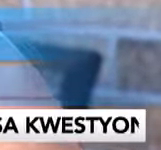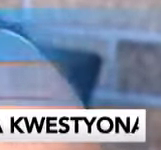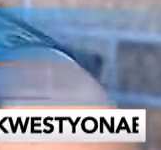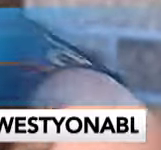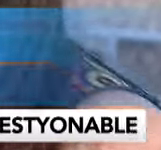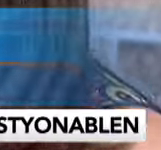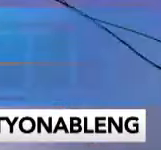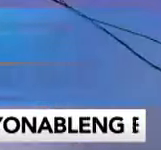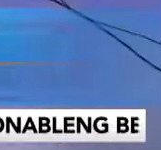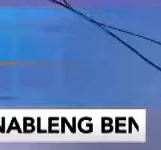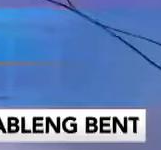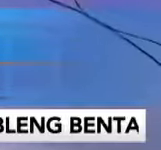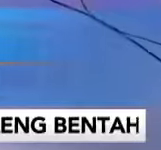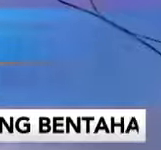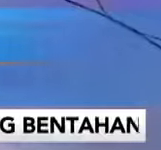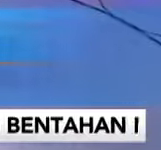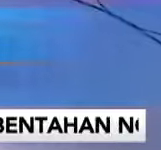ago.